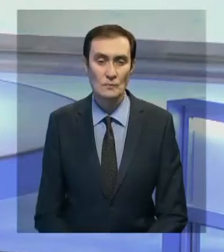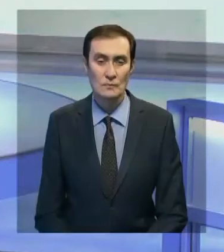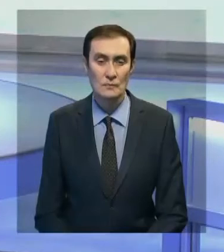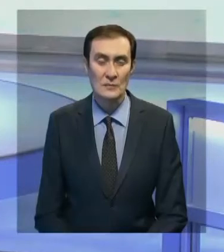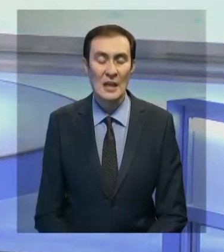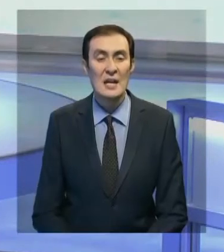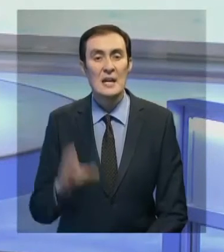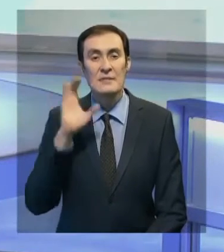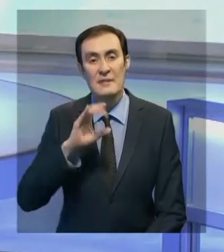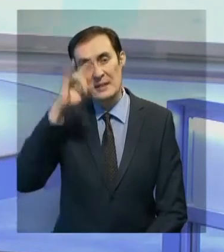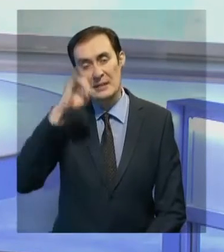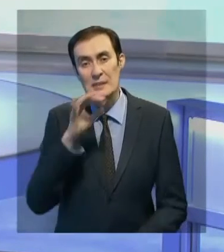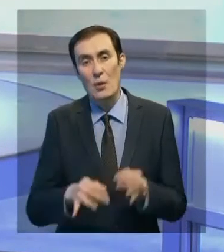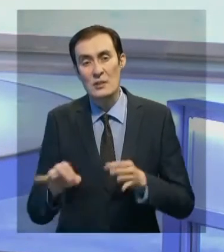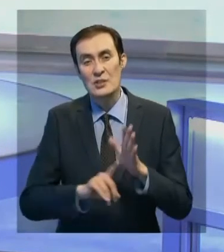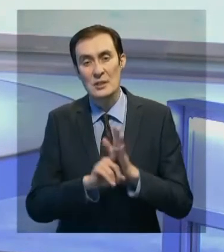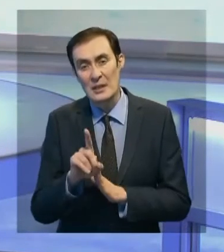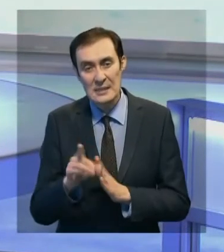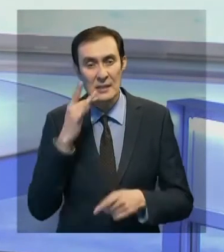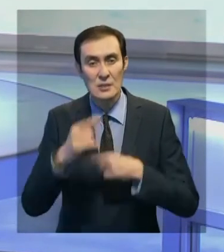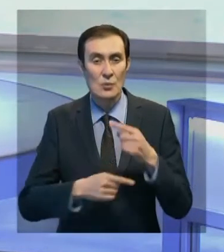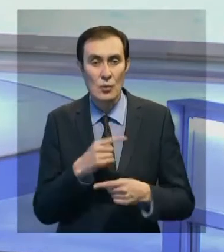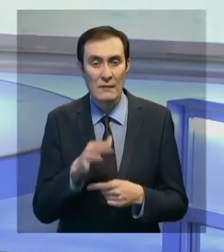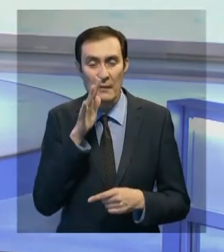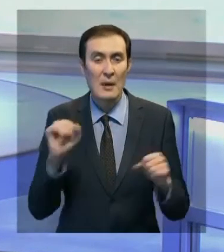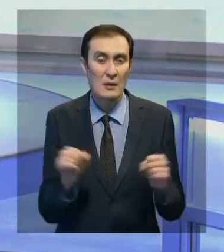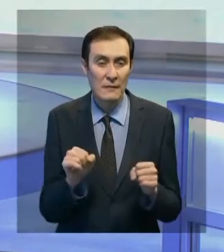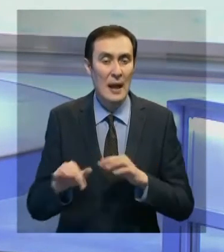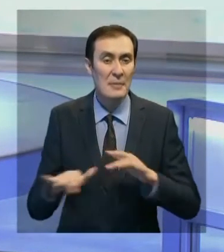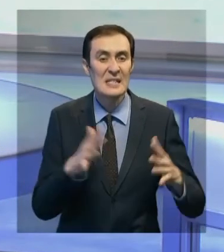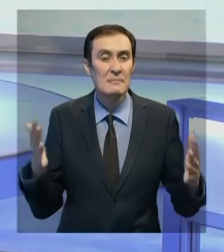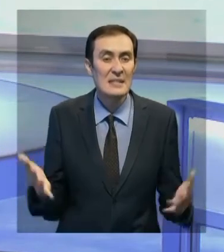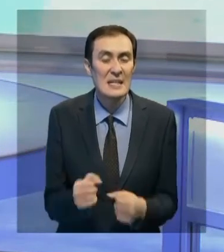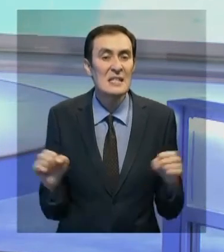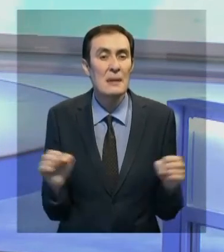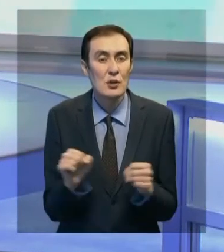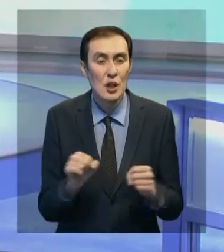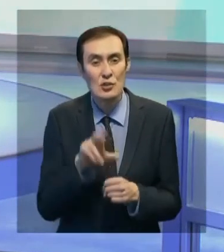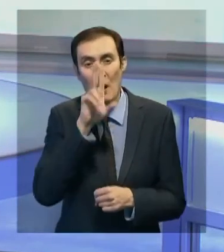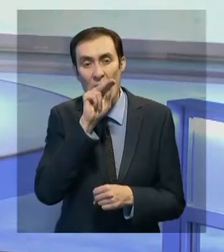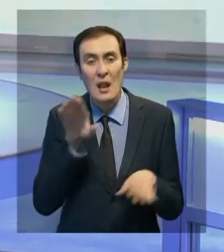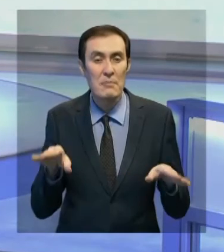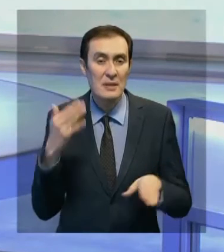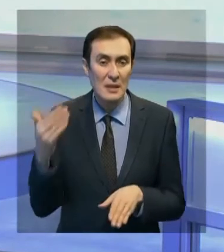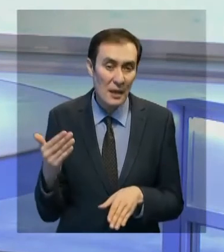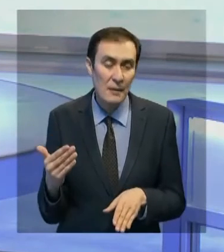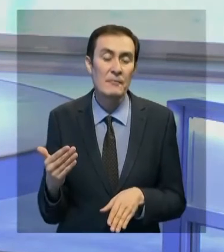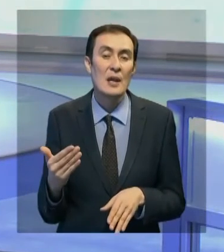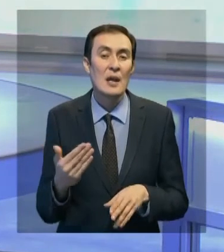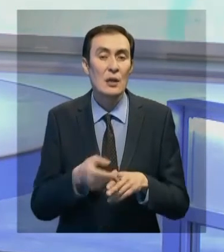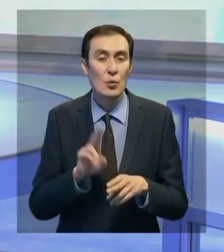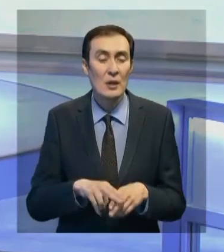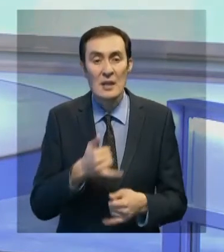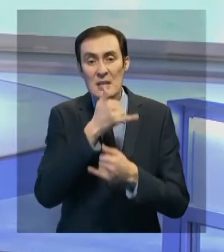В Северо-Казахстанской области началась традиционная для сезона холодов операция спасения замерзающих